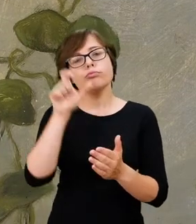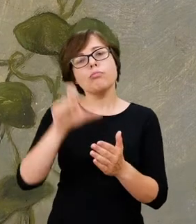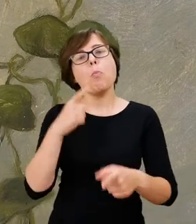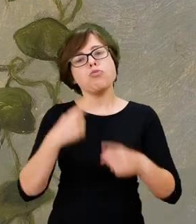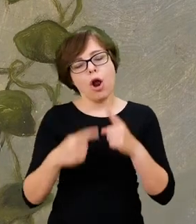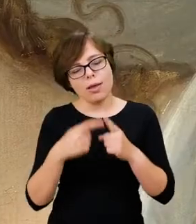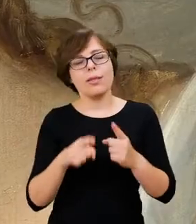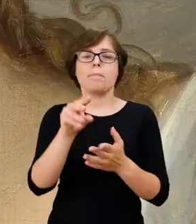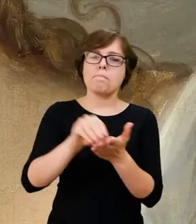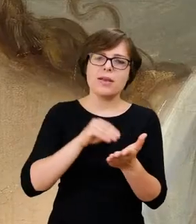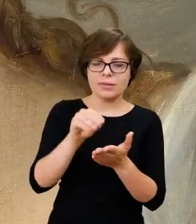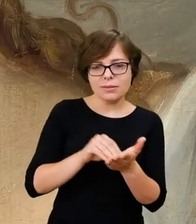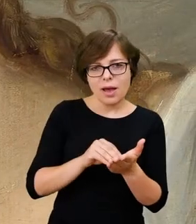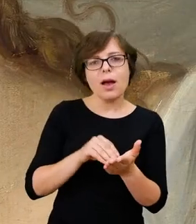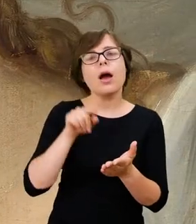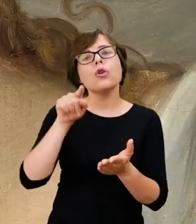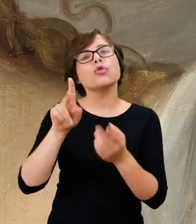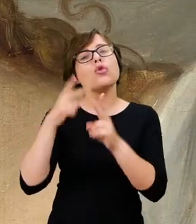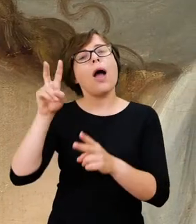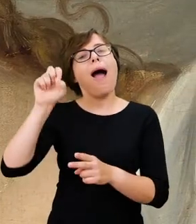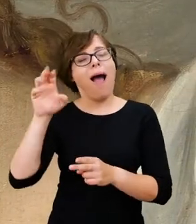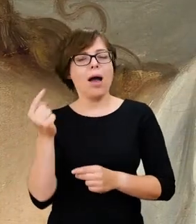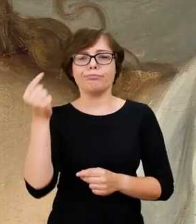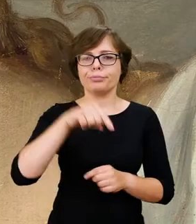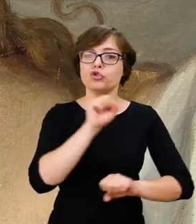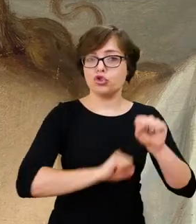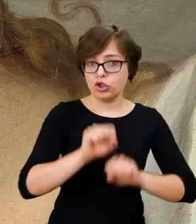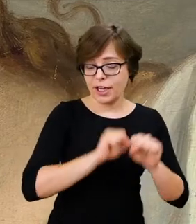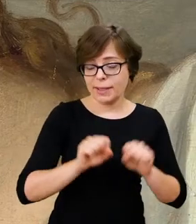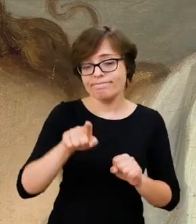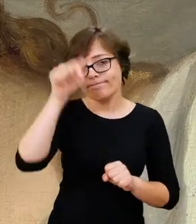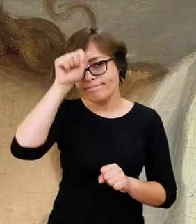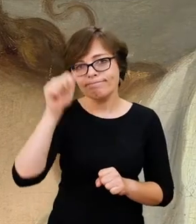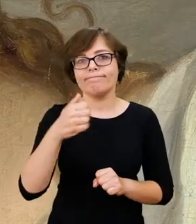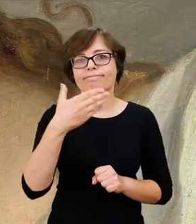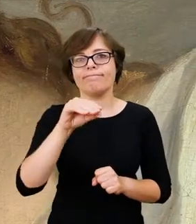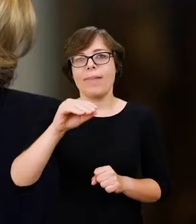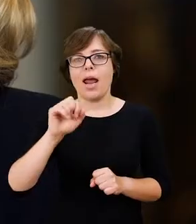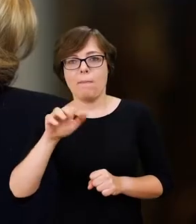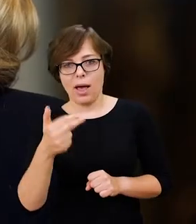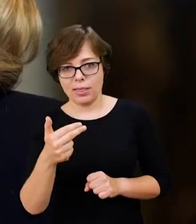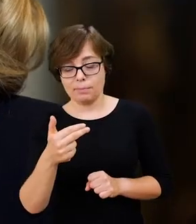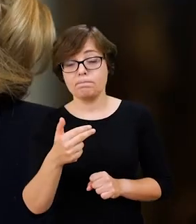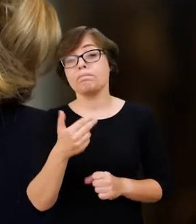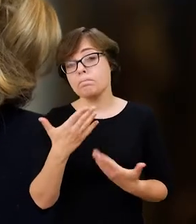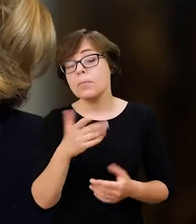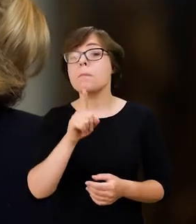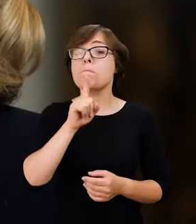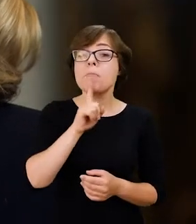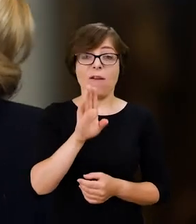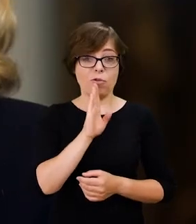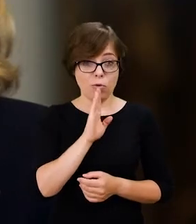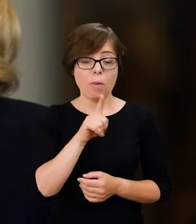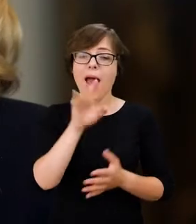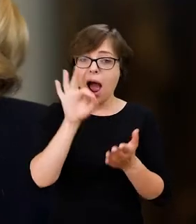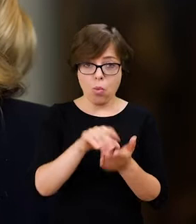polityk i pisarz przybyły do Rzymu z Hagi Johann Merman. Istnieje przypuszczenie, że